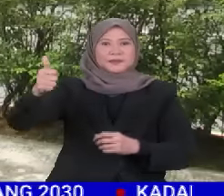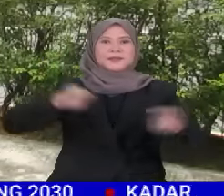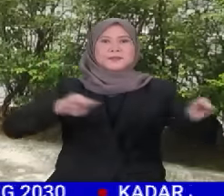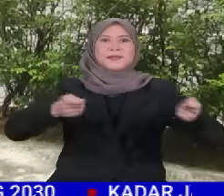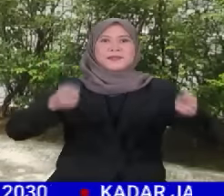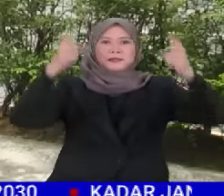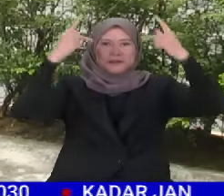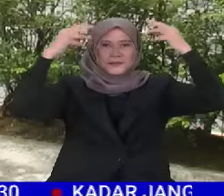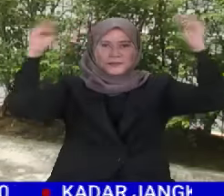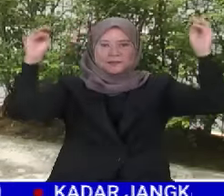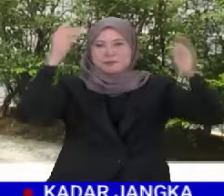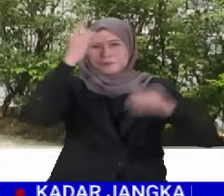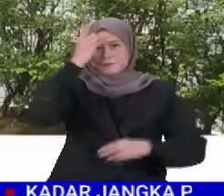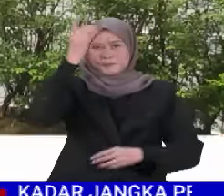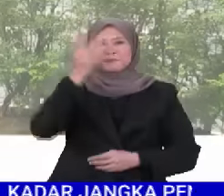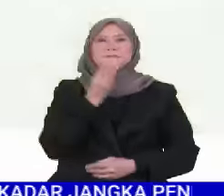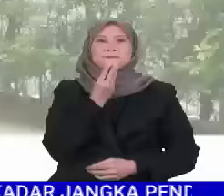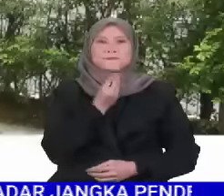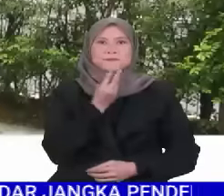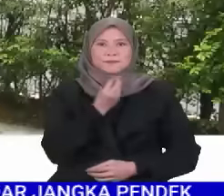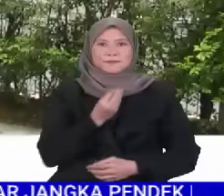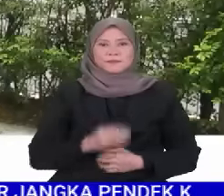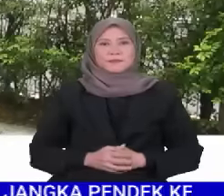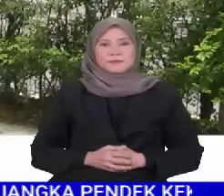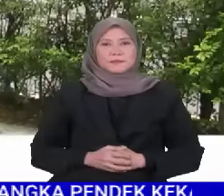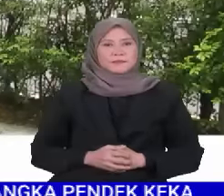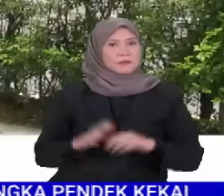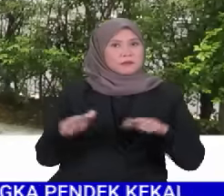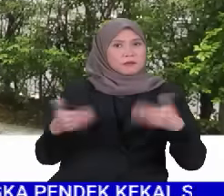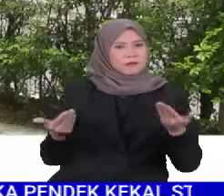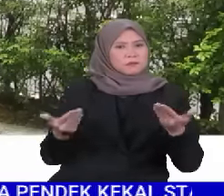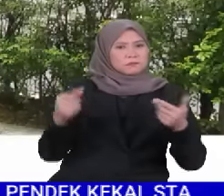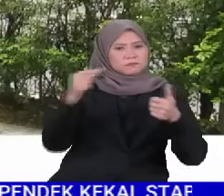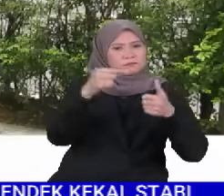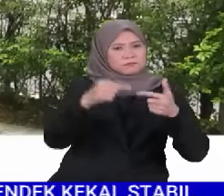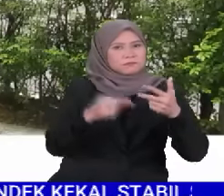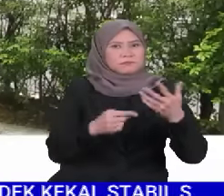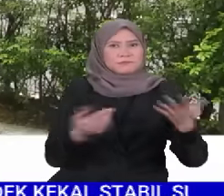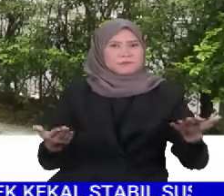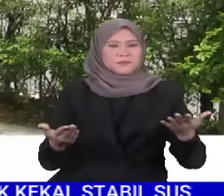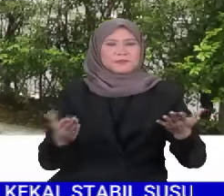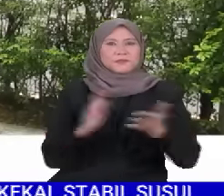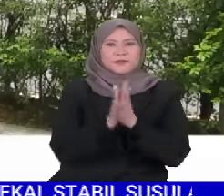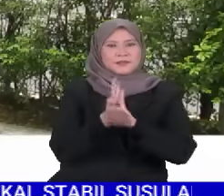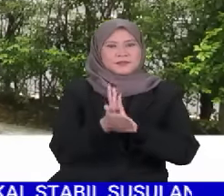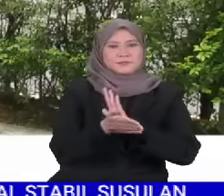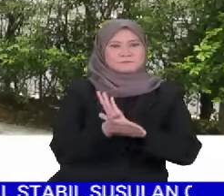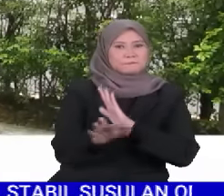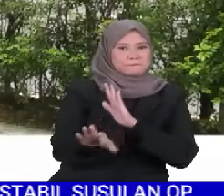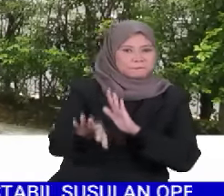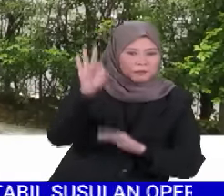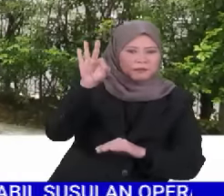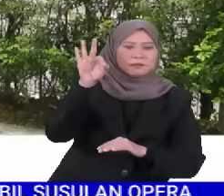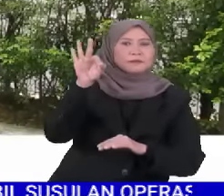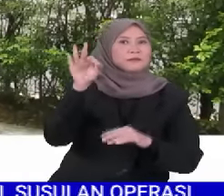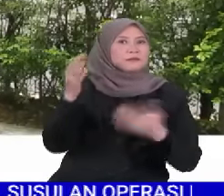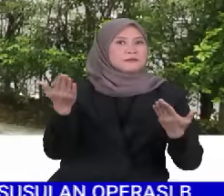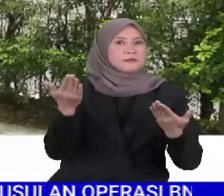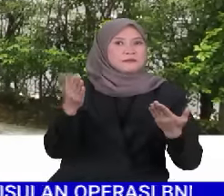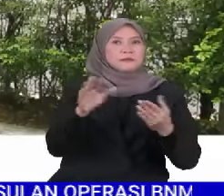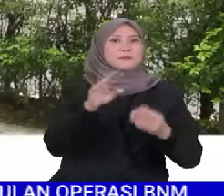Perdana Menteri Datuk Sri Anwar Ibrahim Apakah kriteria yang bakal menjadi pertimbangan di dalam